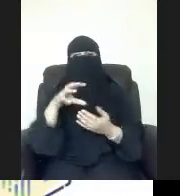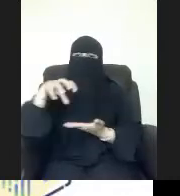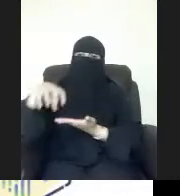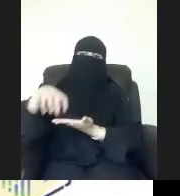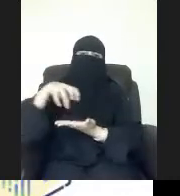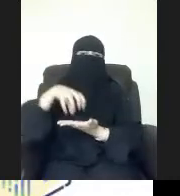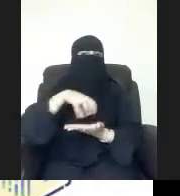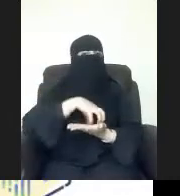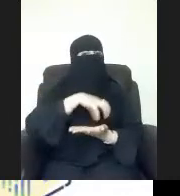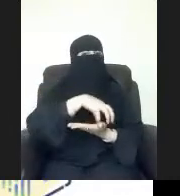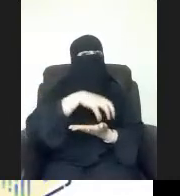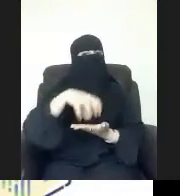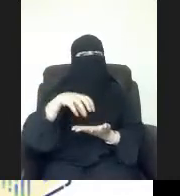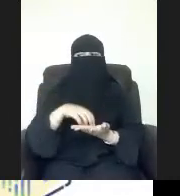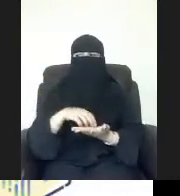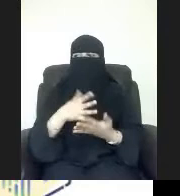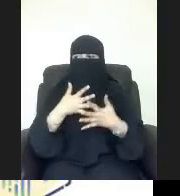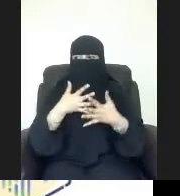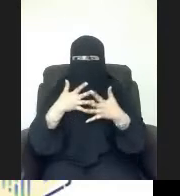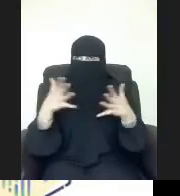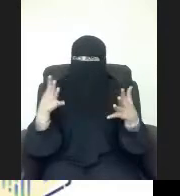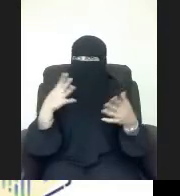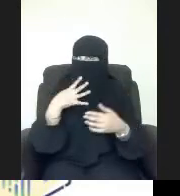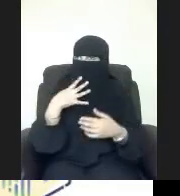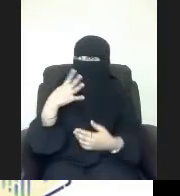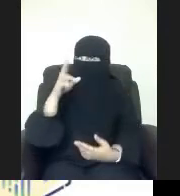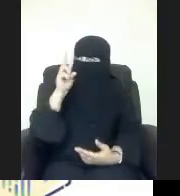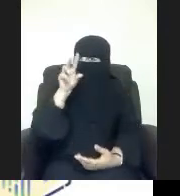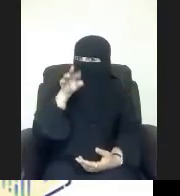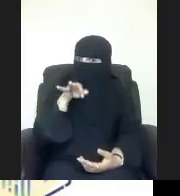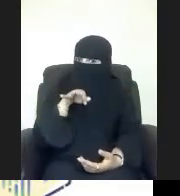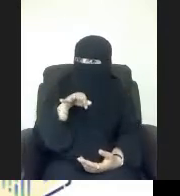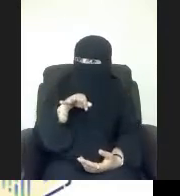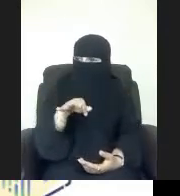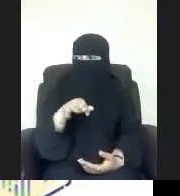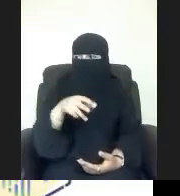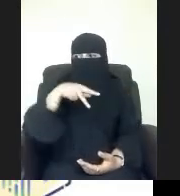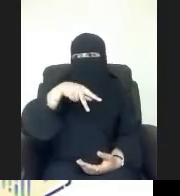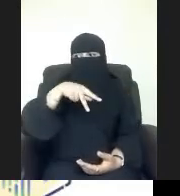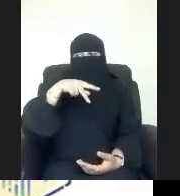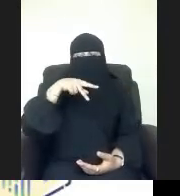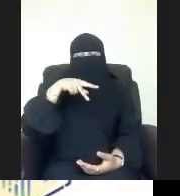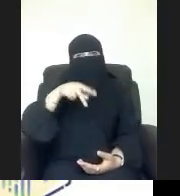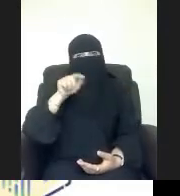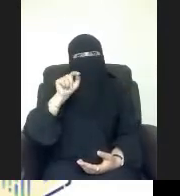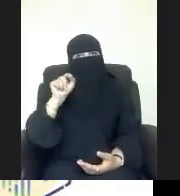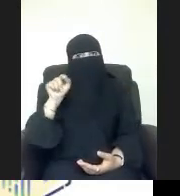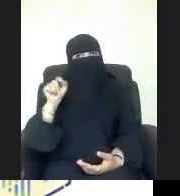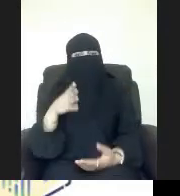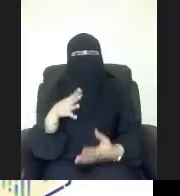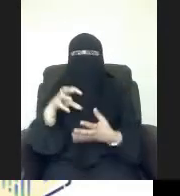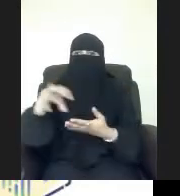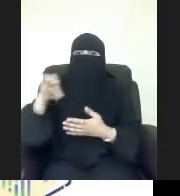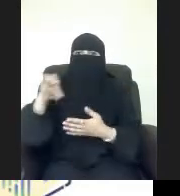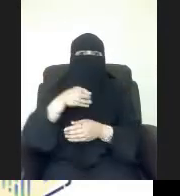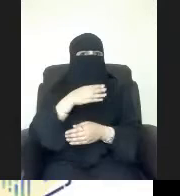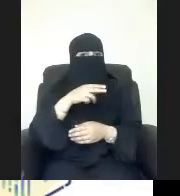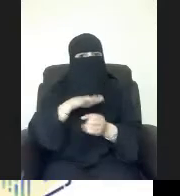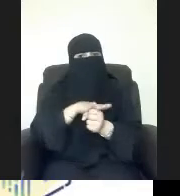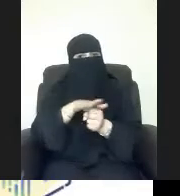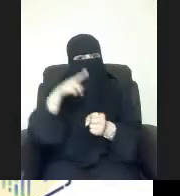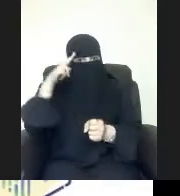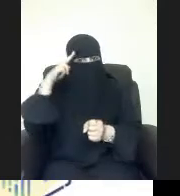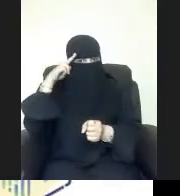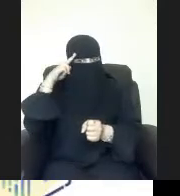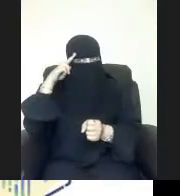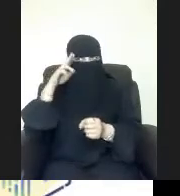أكثر من 4800 شخص في المملكة العربية السعودية وممكن خارج المملكة العربية السعودية، ولكن كلنا متواجدون في نفس